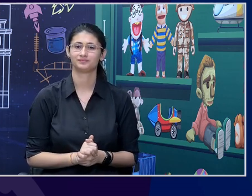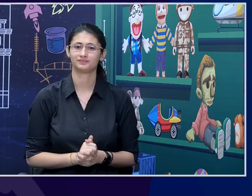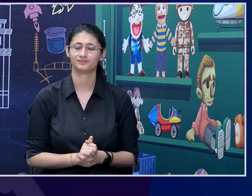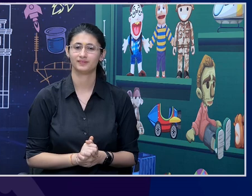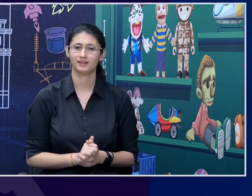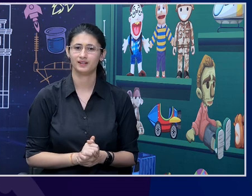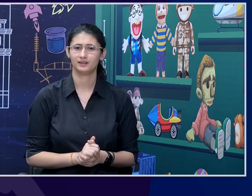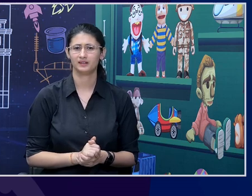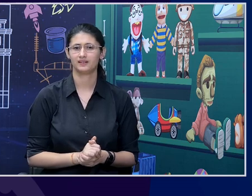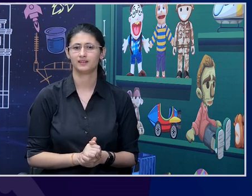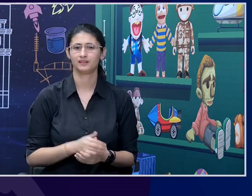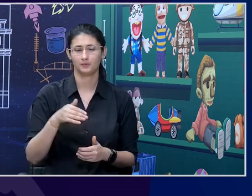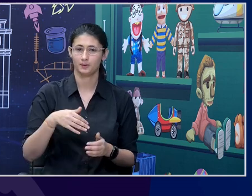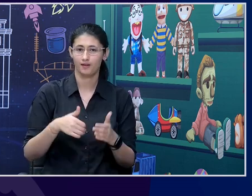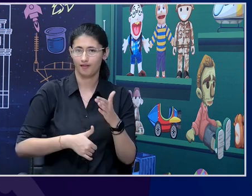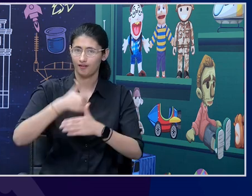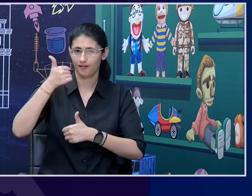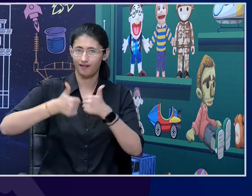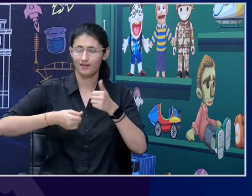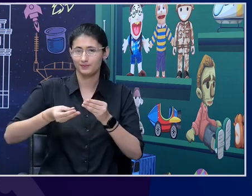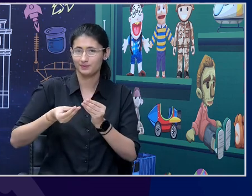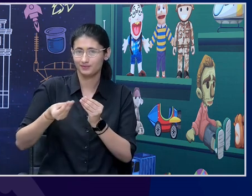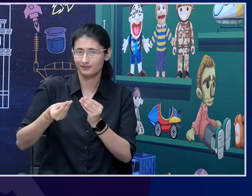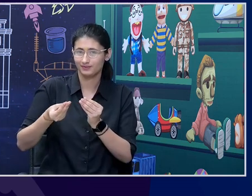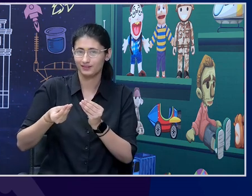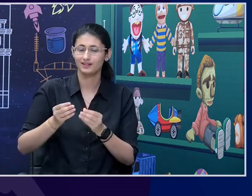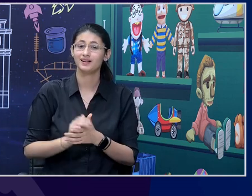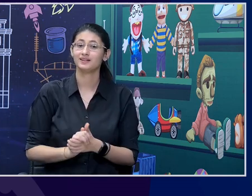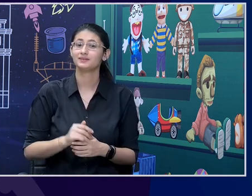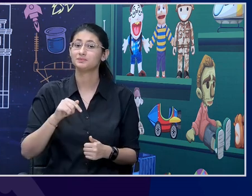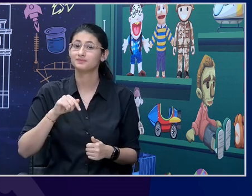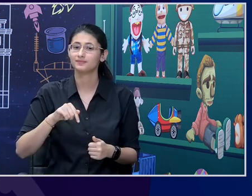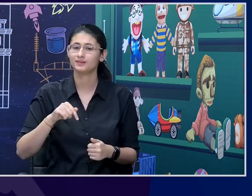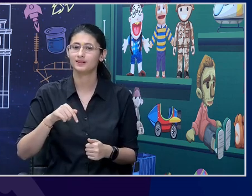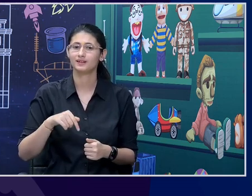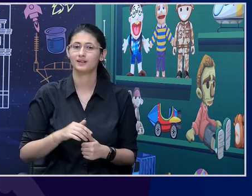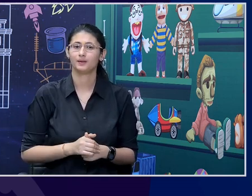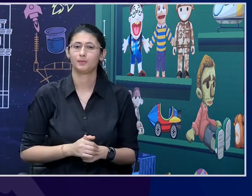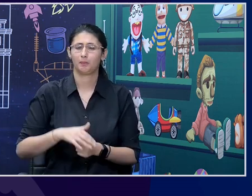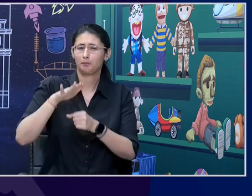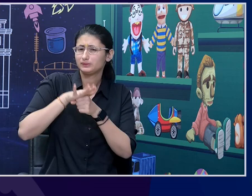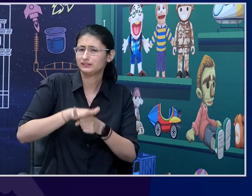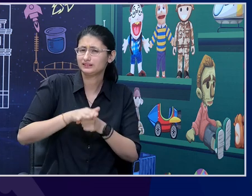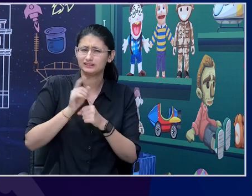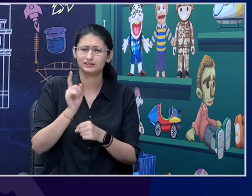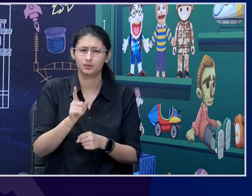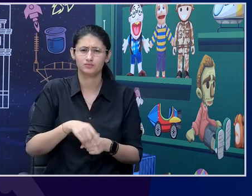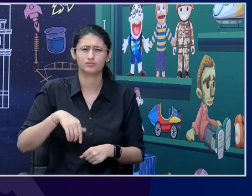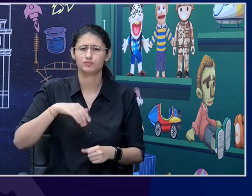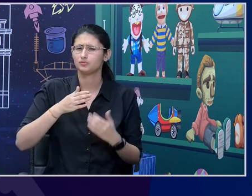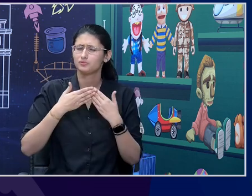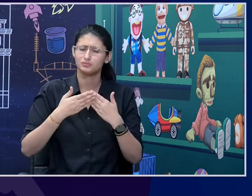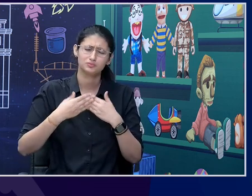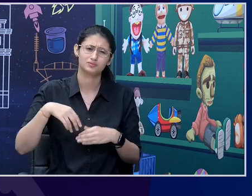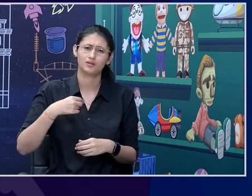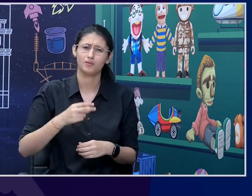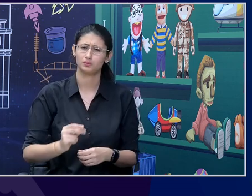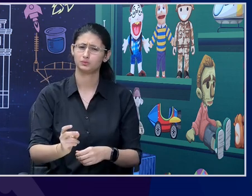परीक्षा का समय भी चल रहा है तो यह कहा जाता है की ठीक है हमें बहुत ज्यादा प्रेशर नहीं करना है की पढ़ो पढ़ो पूरे टाइम